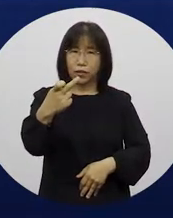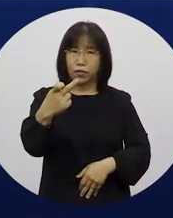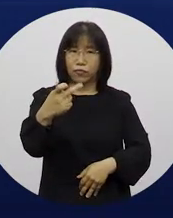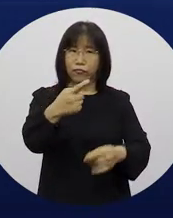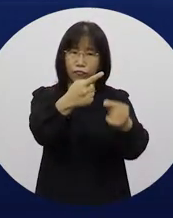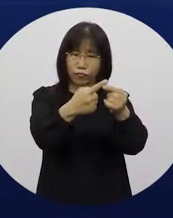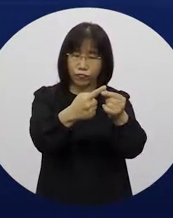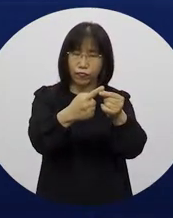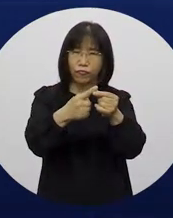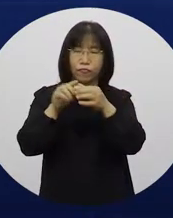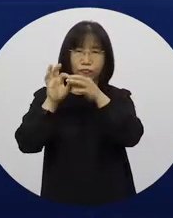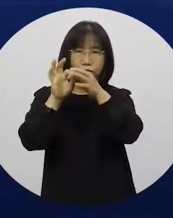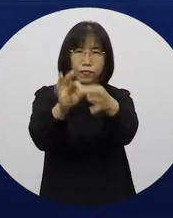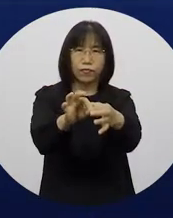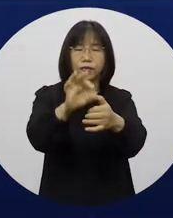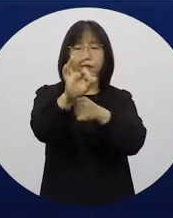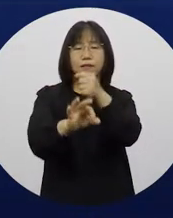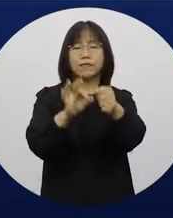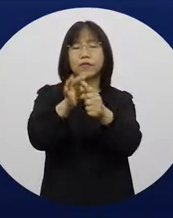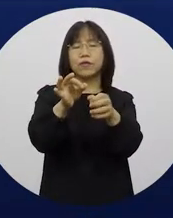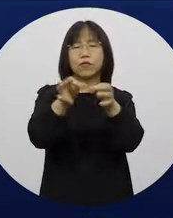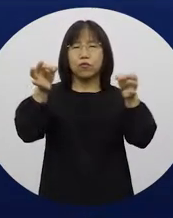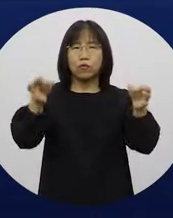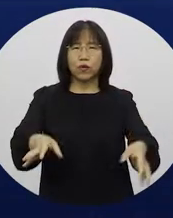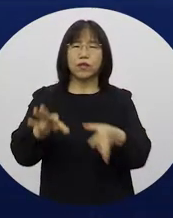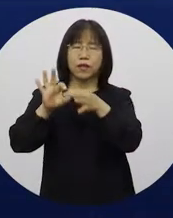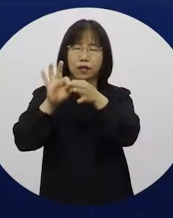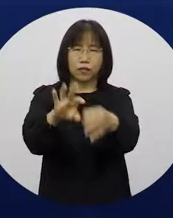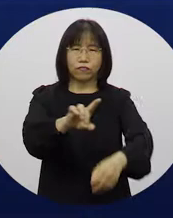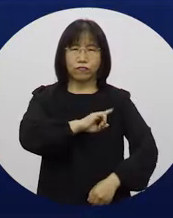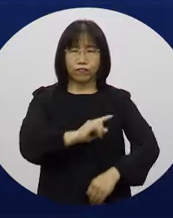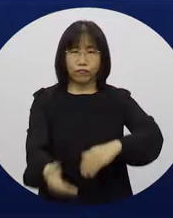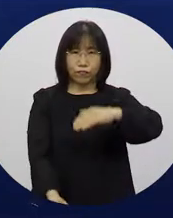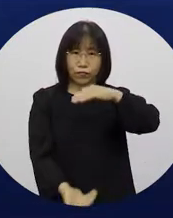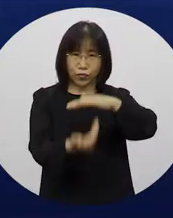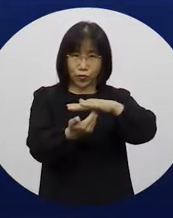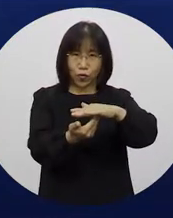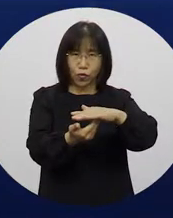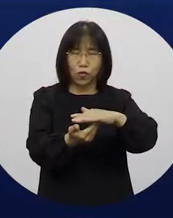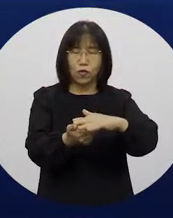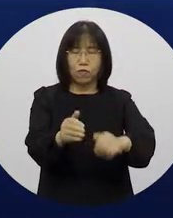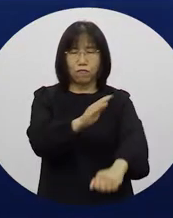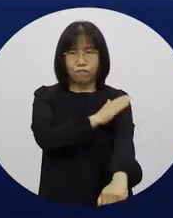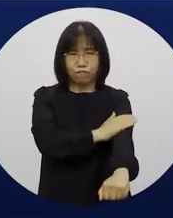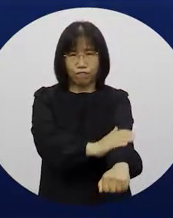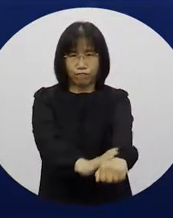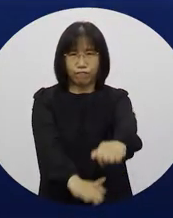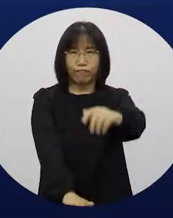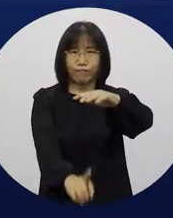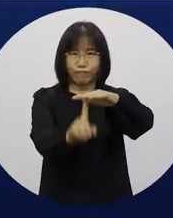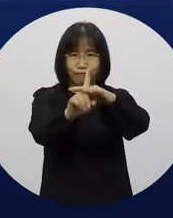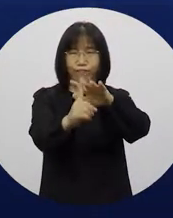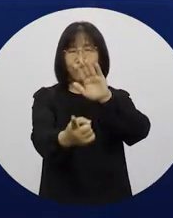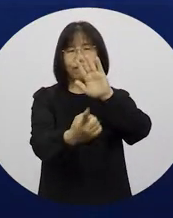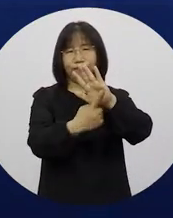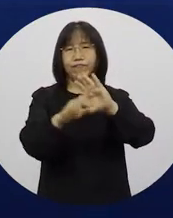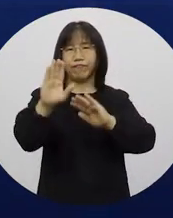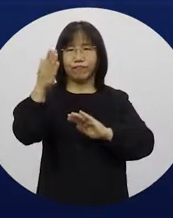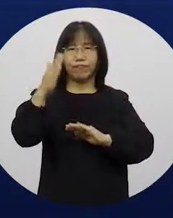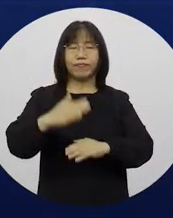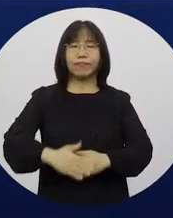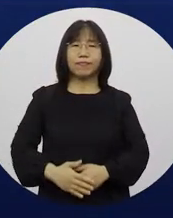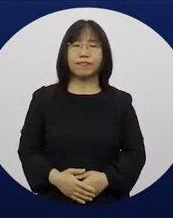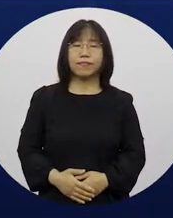받은 일에 10년 연속 최고등급 이라는 영예를 나나 실내 행정 으뜸 그로써 의 독보적인 위상을 알리게